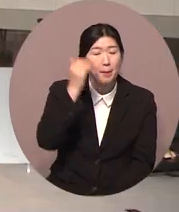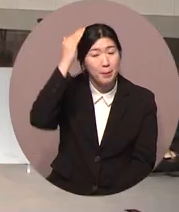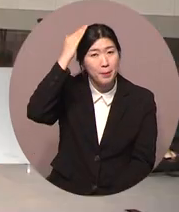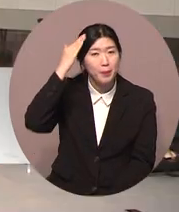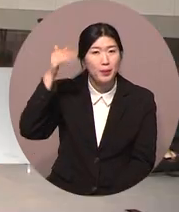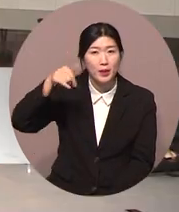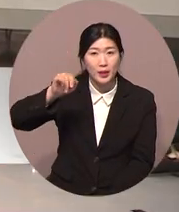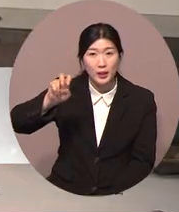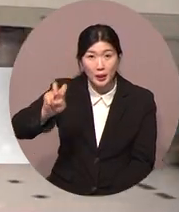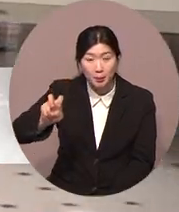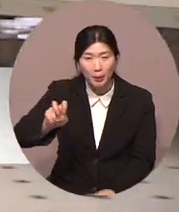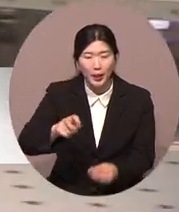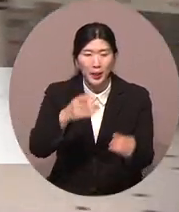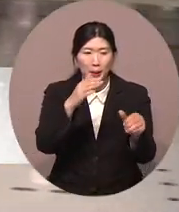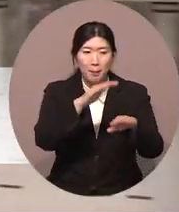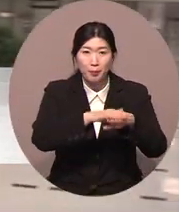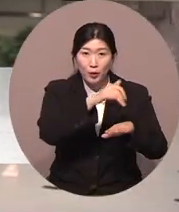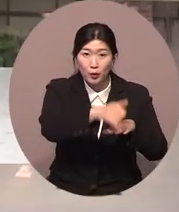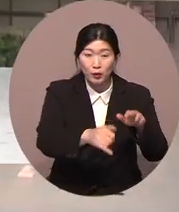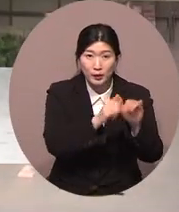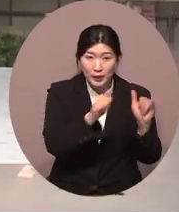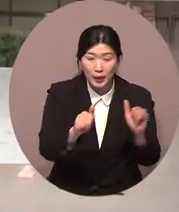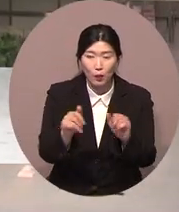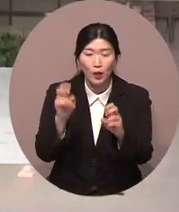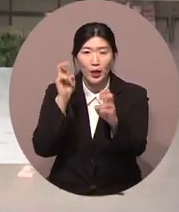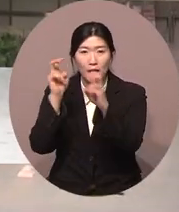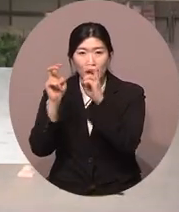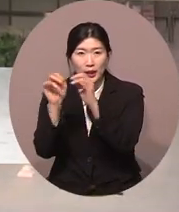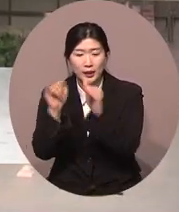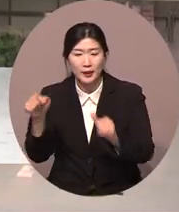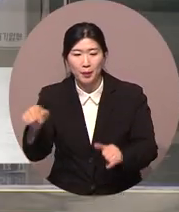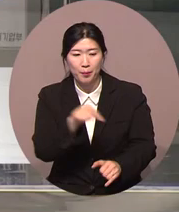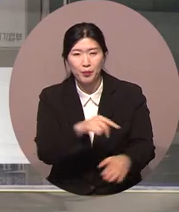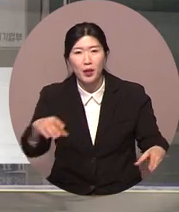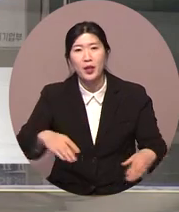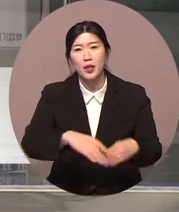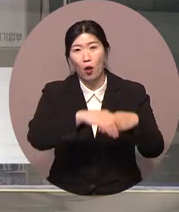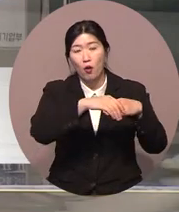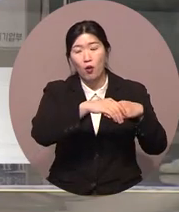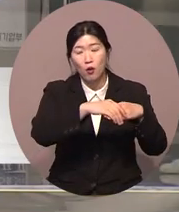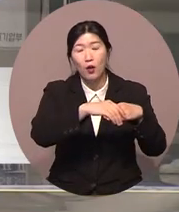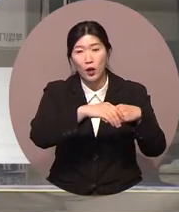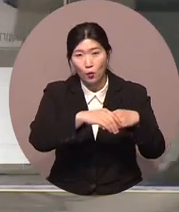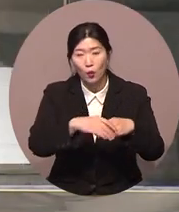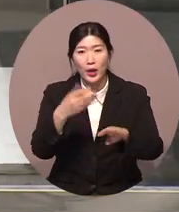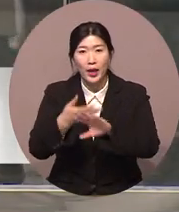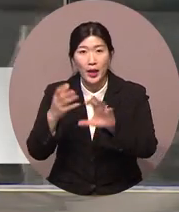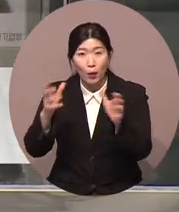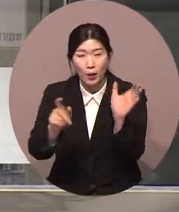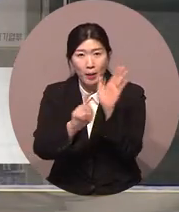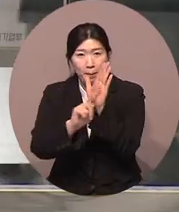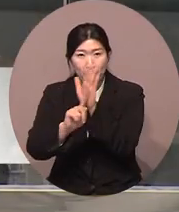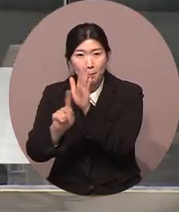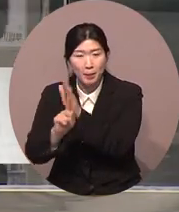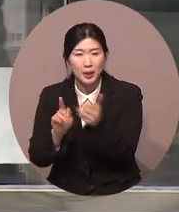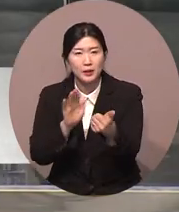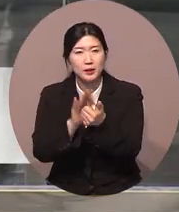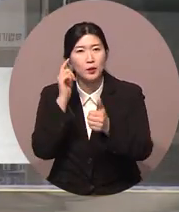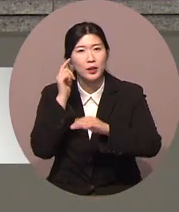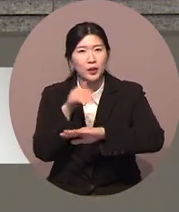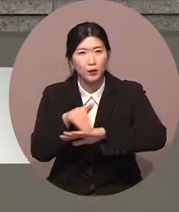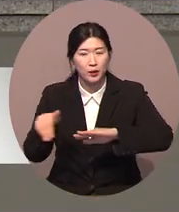생산자와 수출 업체 사이에 협 업체를 구성하고 우수 임산물 수출업체의 해외시장 개척을 지원할